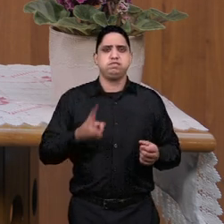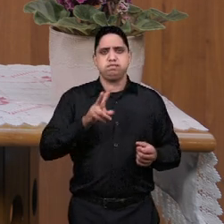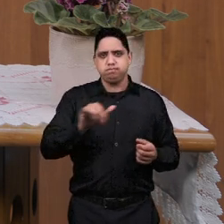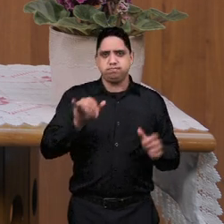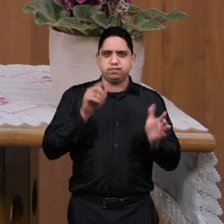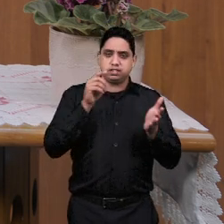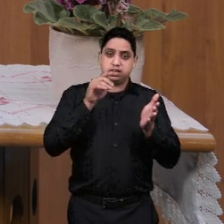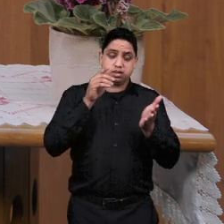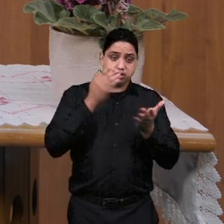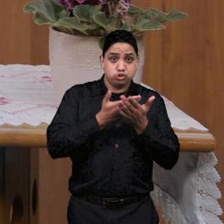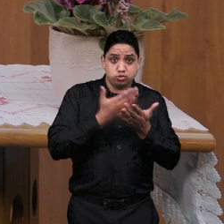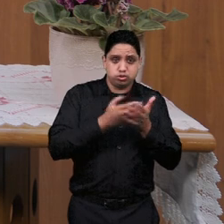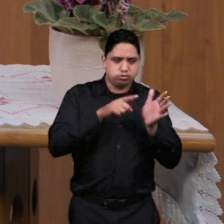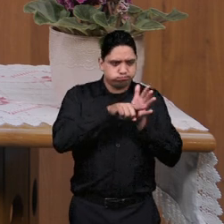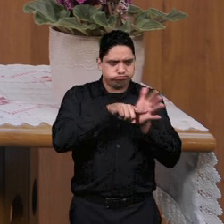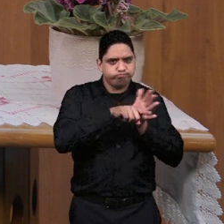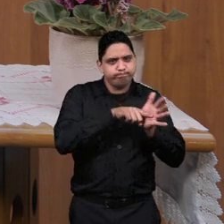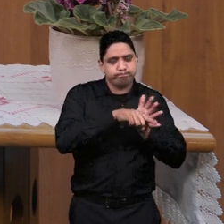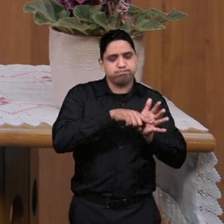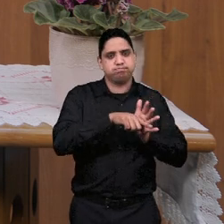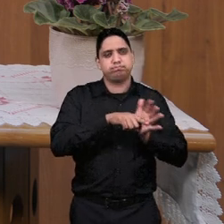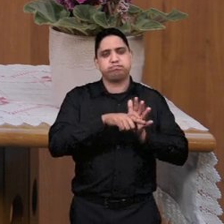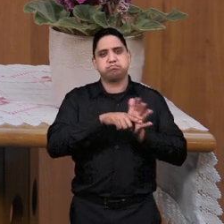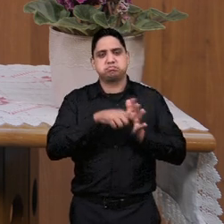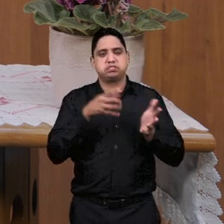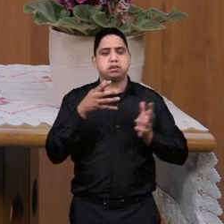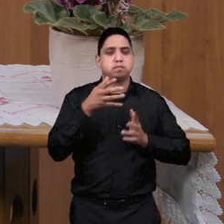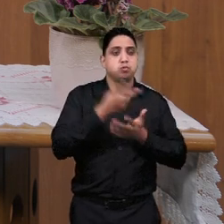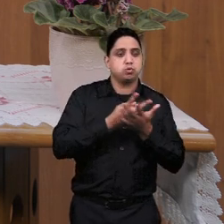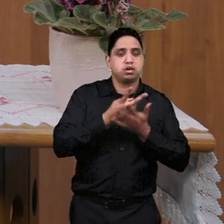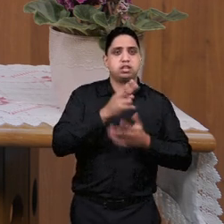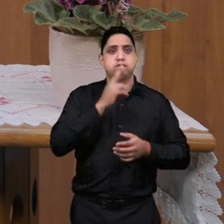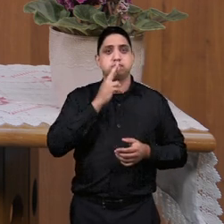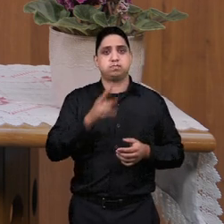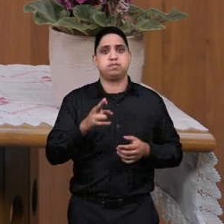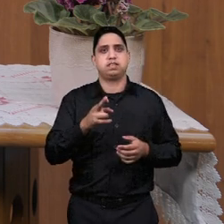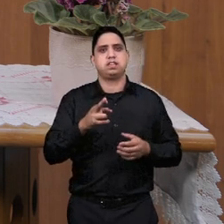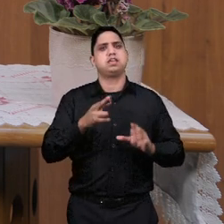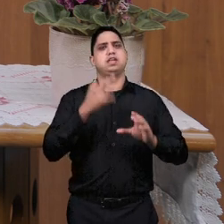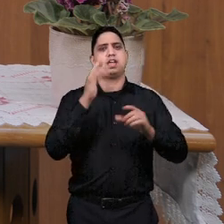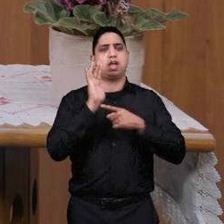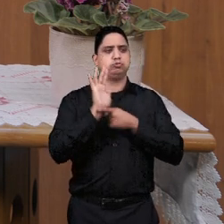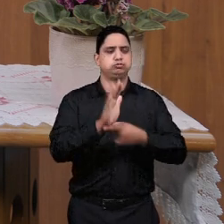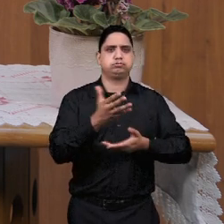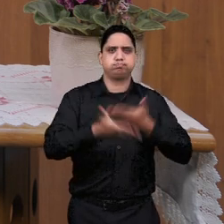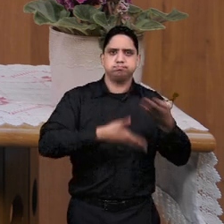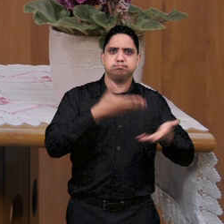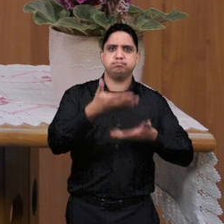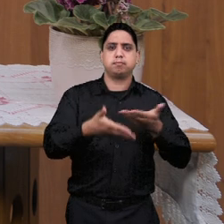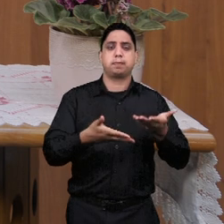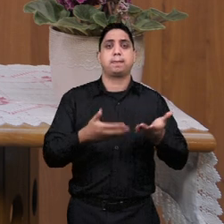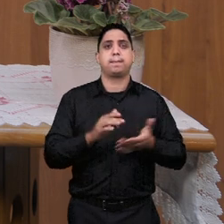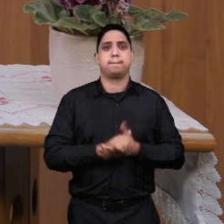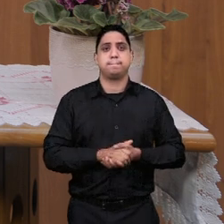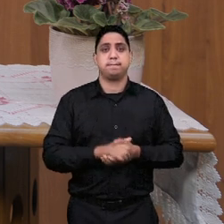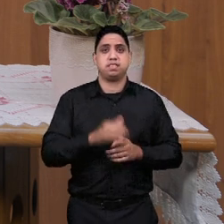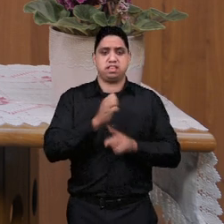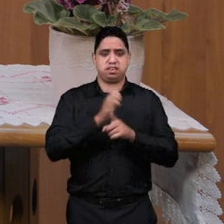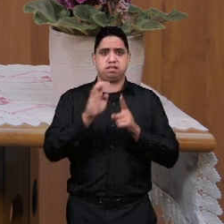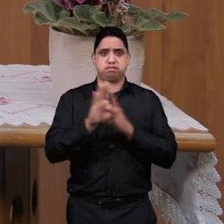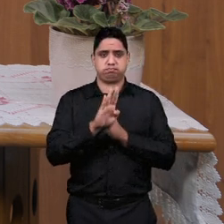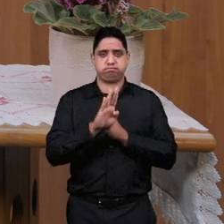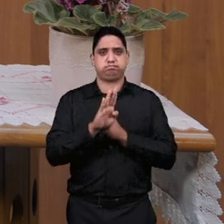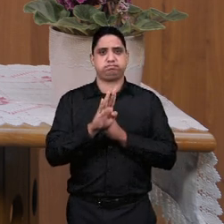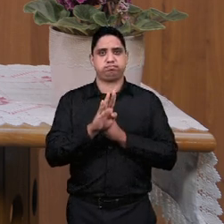en recherchant les réponses et en envoyant des contributions pour l'école biblique dominicale de la